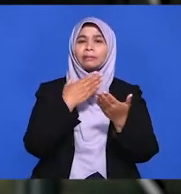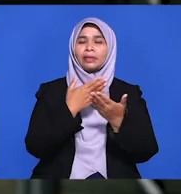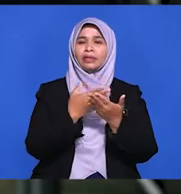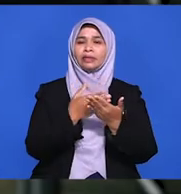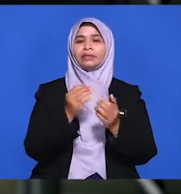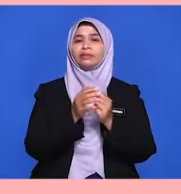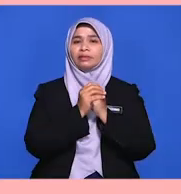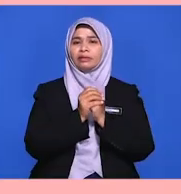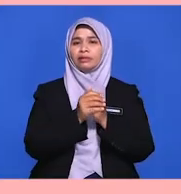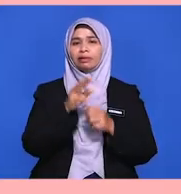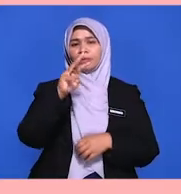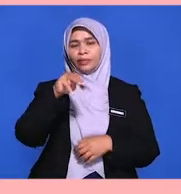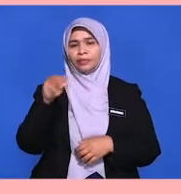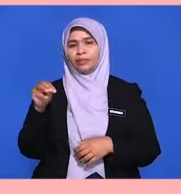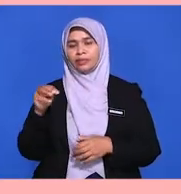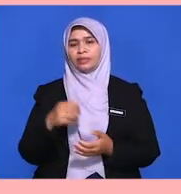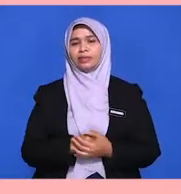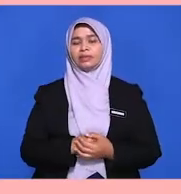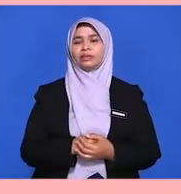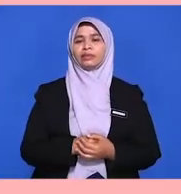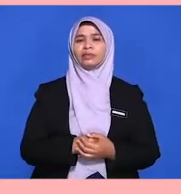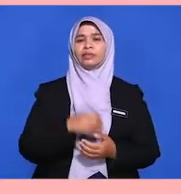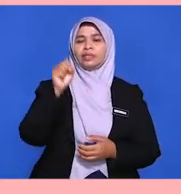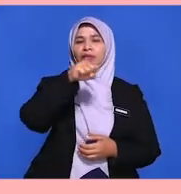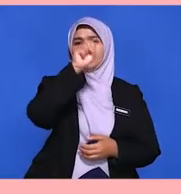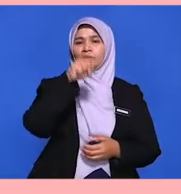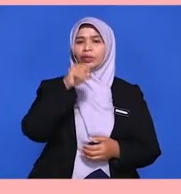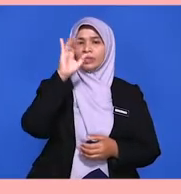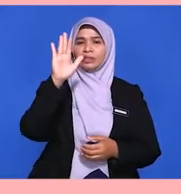murid-murid. Soalan kita yang terakhir.